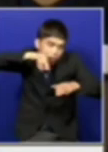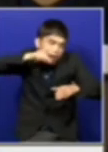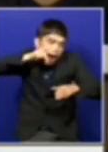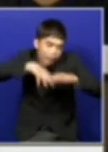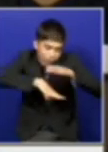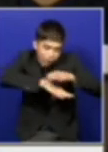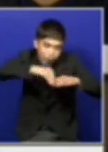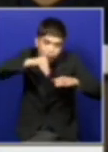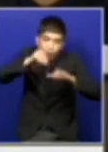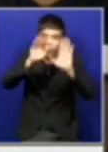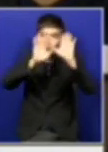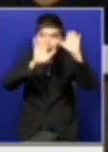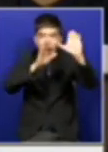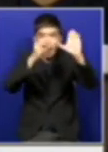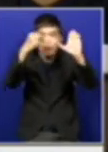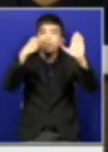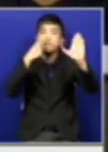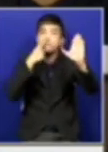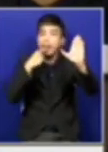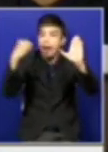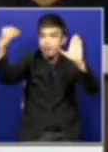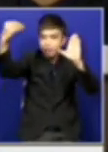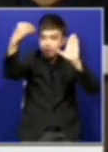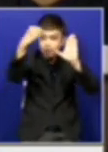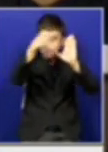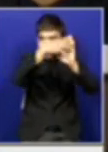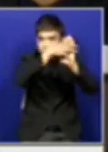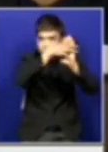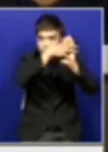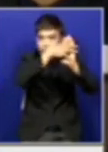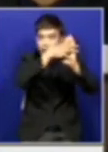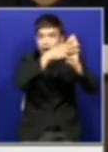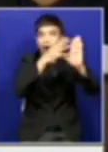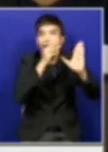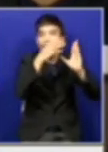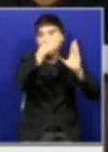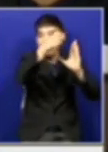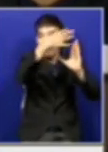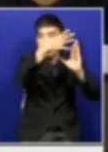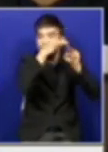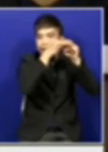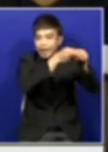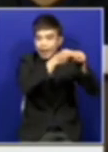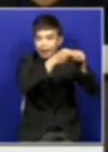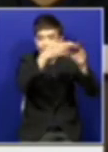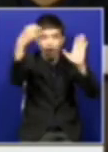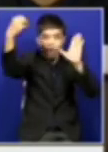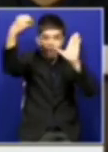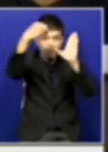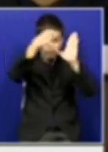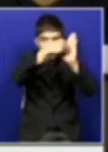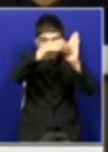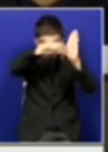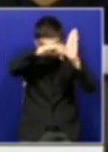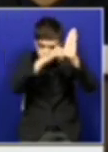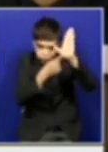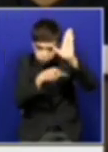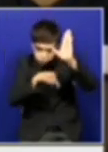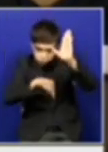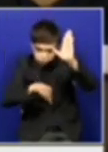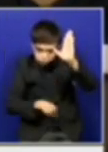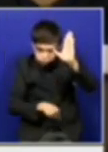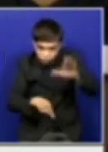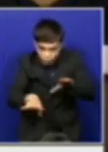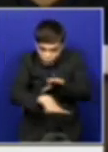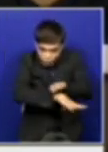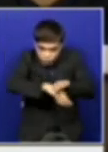สงอาทิตย์ซึ่งเขาทำเองเขาไปกู้เงินธ.ก.ส.มาทำเองนี่ประมาณ 50,000 บาทแต่ไปดูแบบของกร